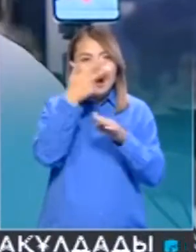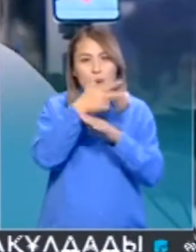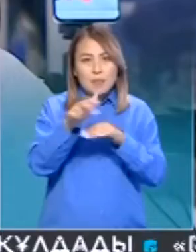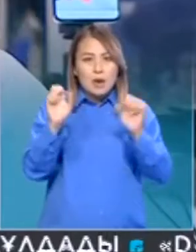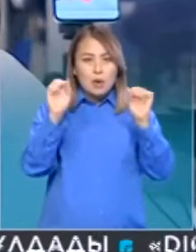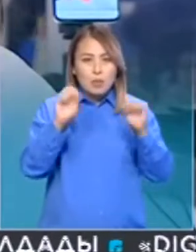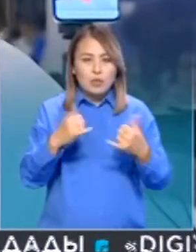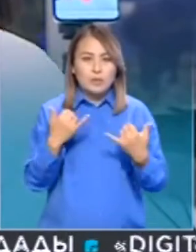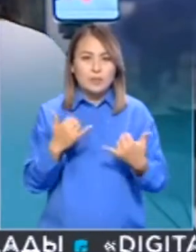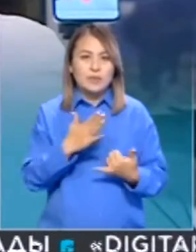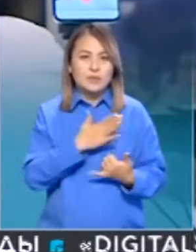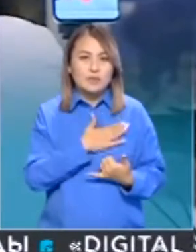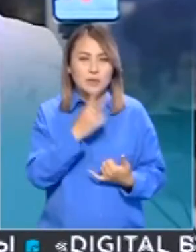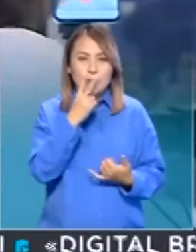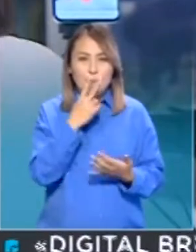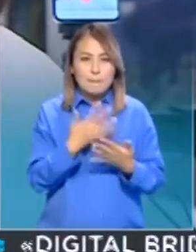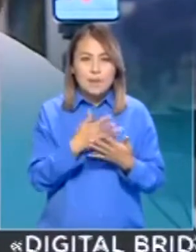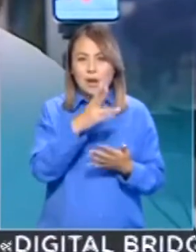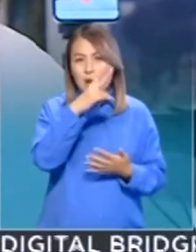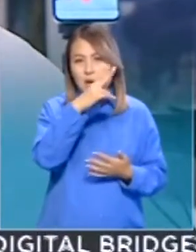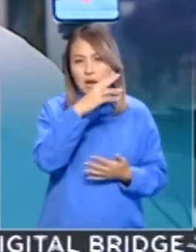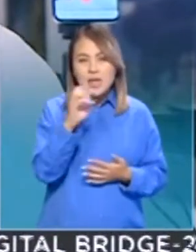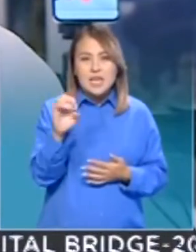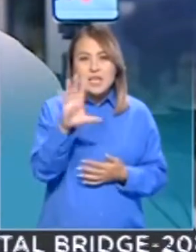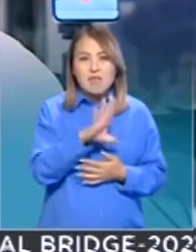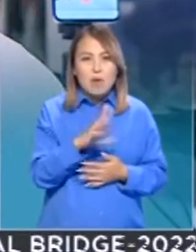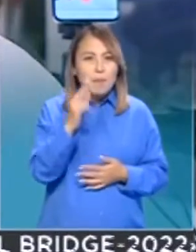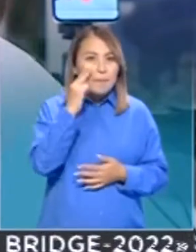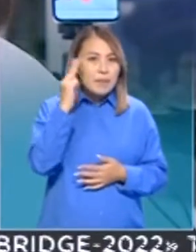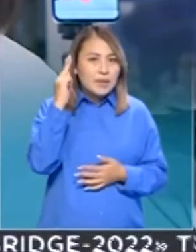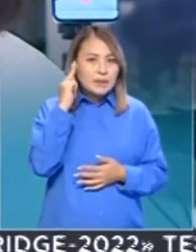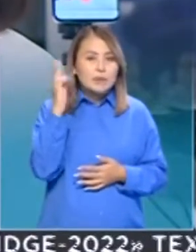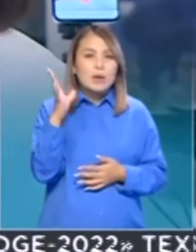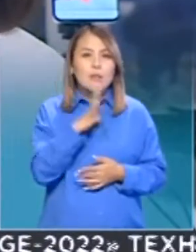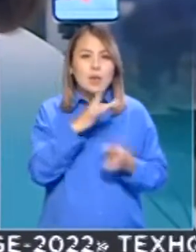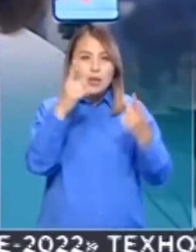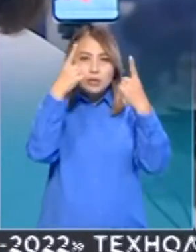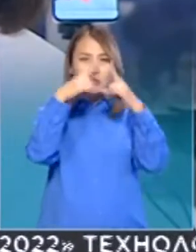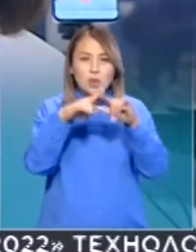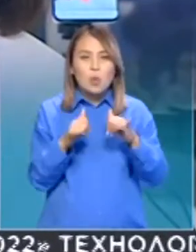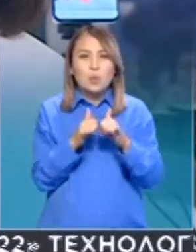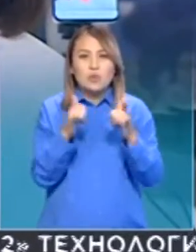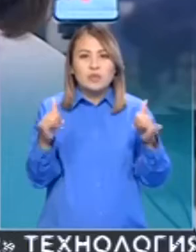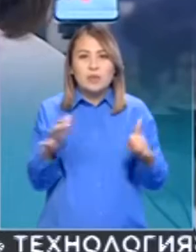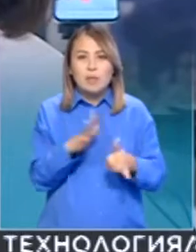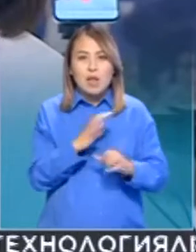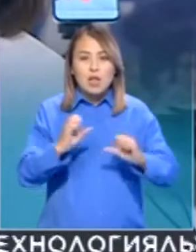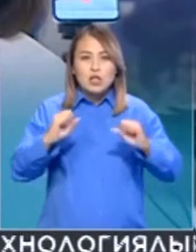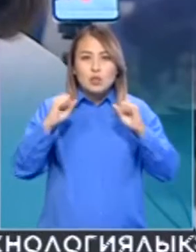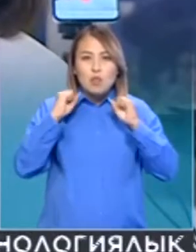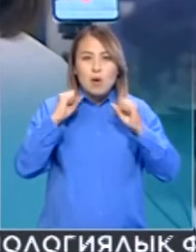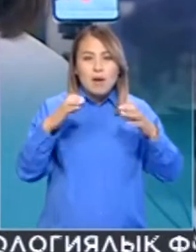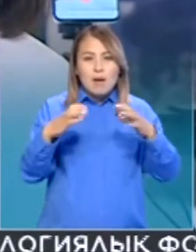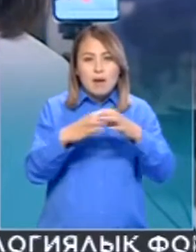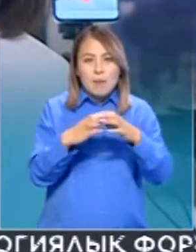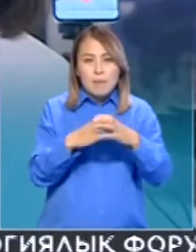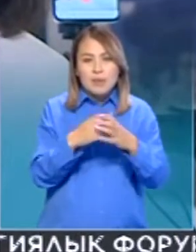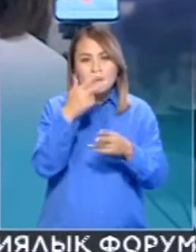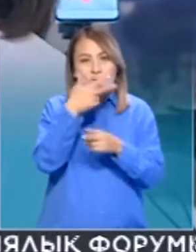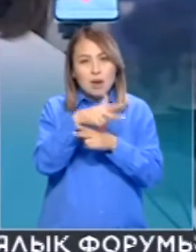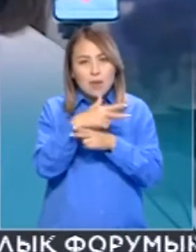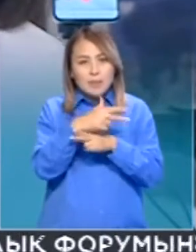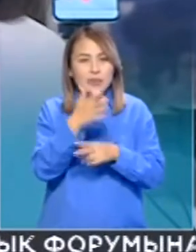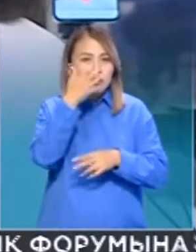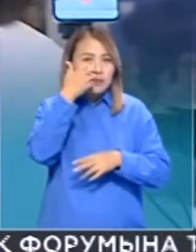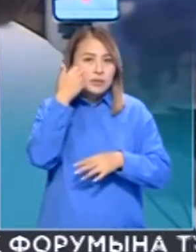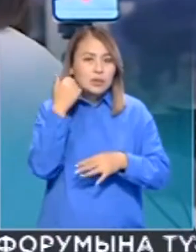болады. Біз мысал үшін көрсеттік. Корея, Европада, Қытайда бұл технология кеңінен қолданылады. Мысалы, спорттық, концерттік шараларды осы камералар арқылы